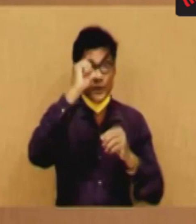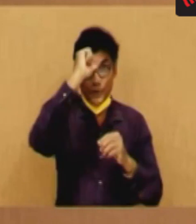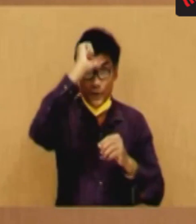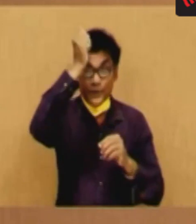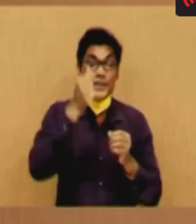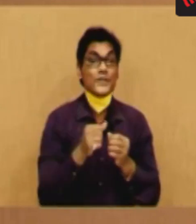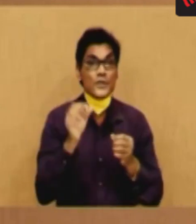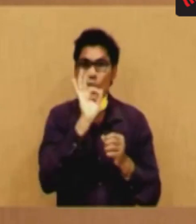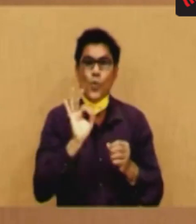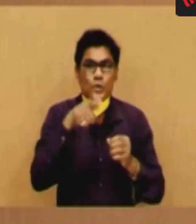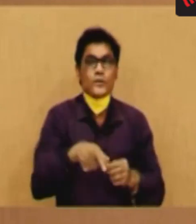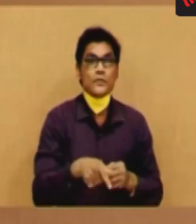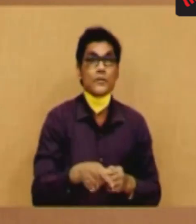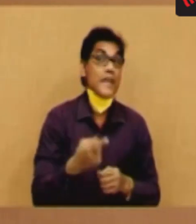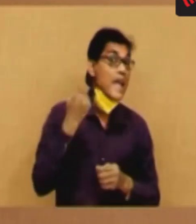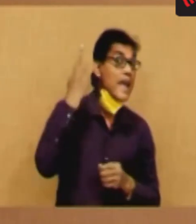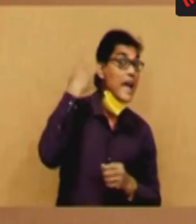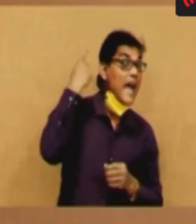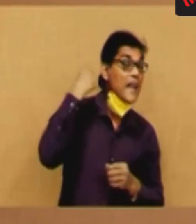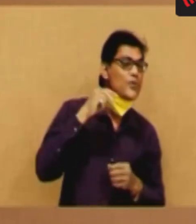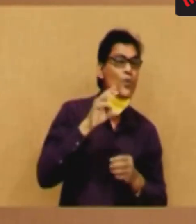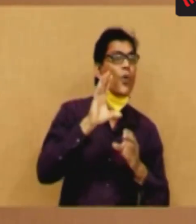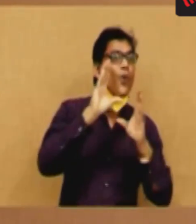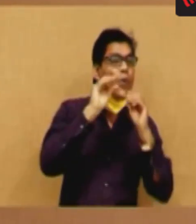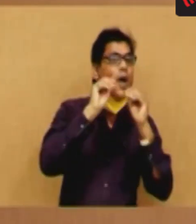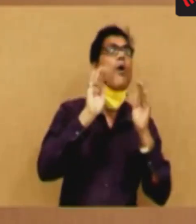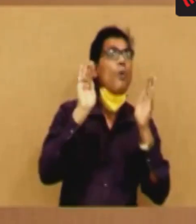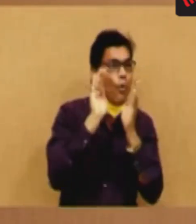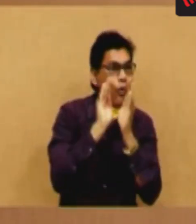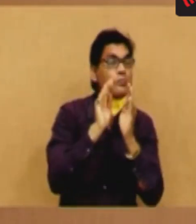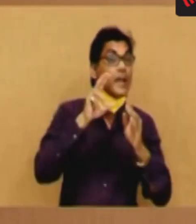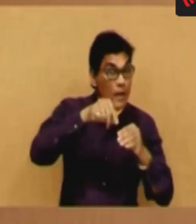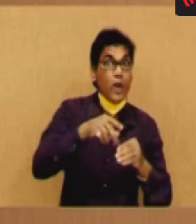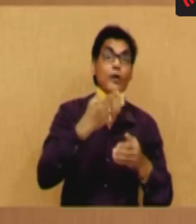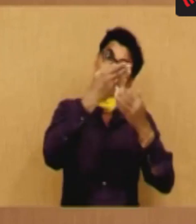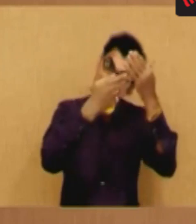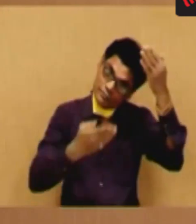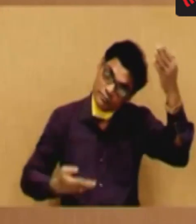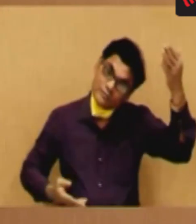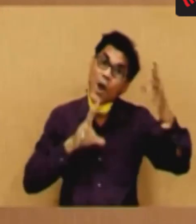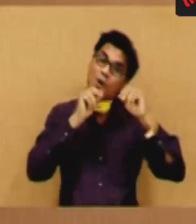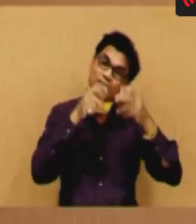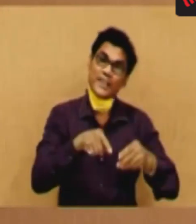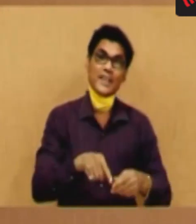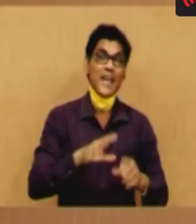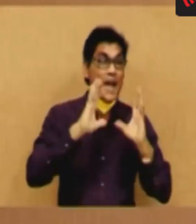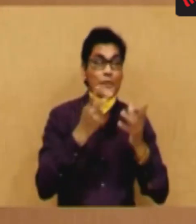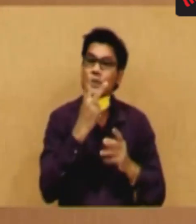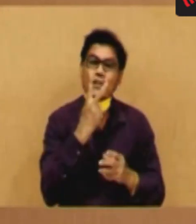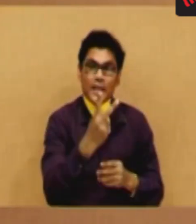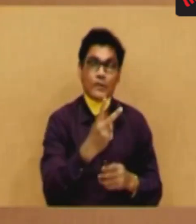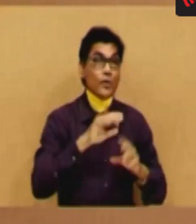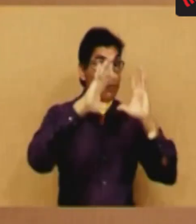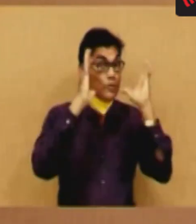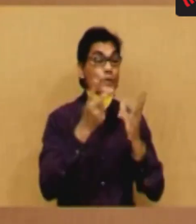ରାଜ୍ୟ ଉପରେ, ତାପରେ ମୋର କାଲିର ଯେଉଁ ଅଧୁରା କଥା ଦୁଇଟା ରହିଯାଇଥିଲା ସେ ବିଷୟରେ ଆପଣମାନଙ୍କୁ କହିବି। ଏପର୍ଯ୍ୟନ୍ତ ଆମେ ଯଦି ଦେଖିବା